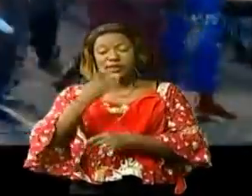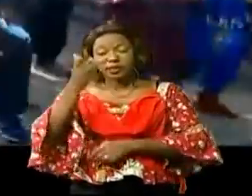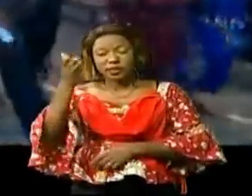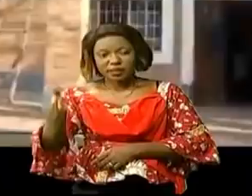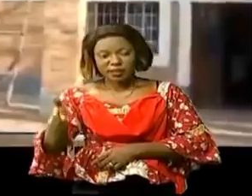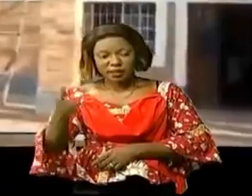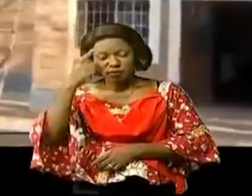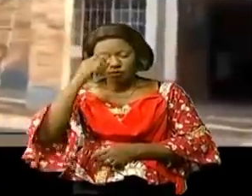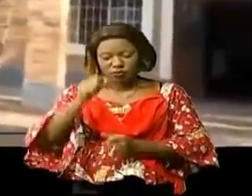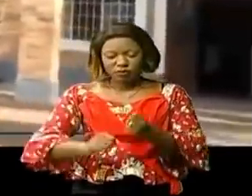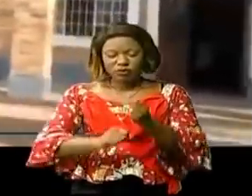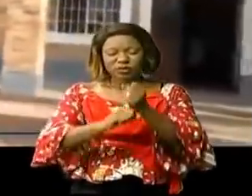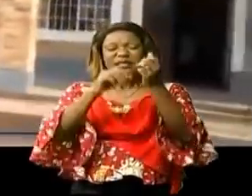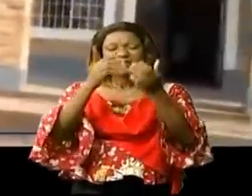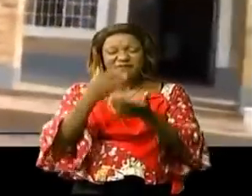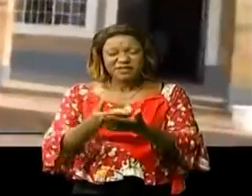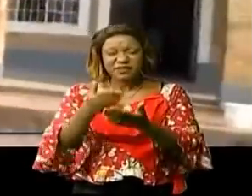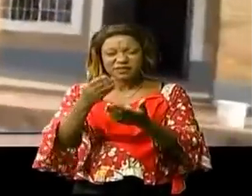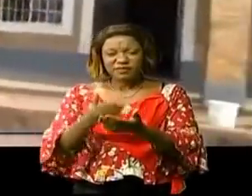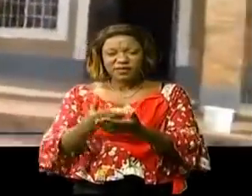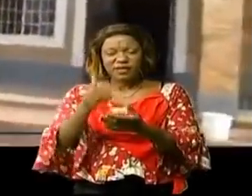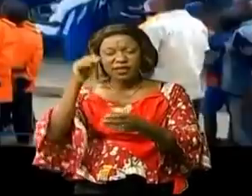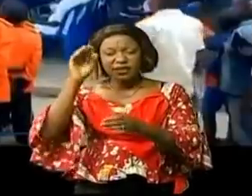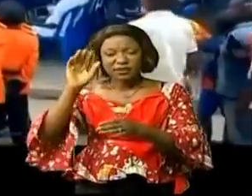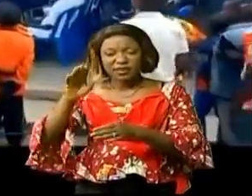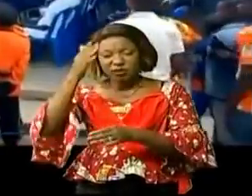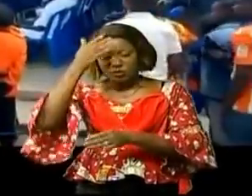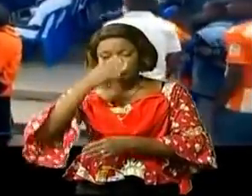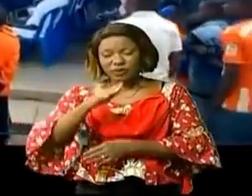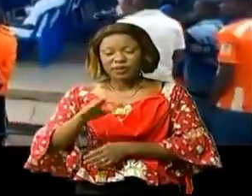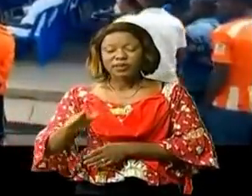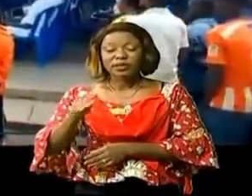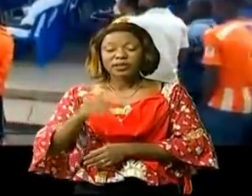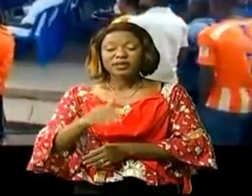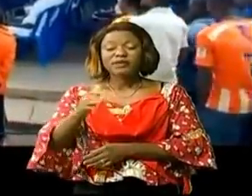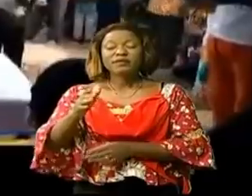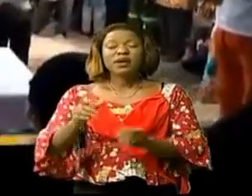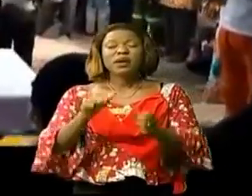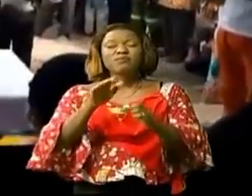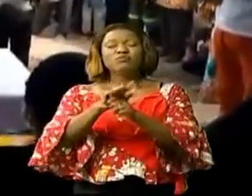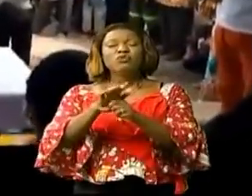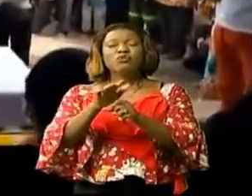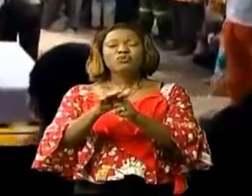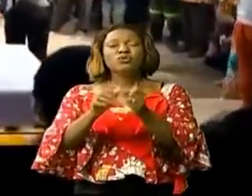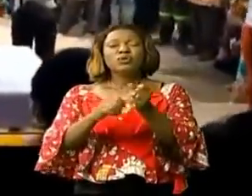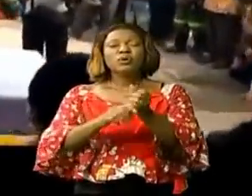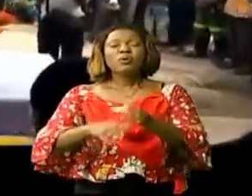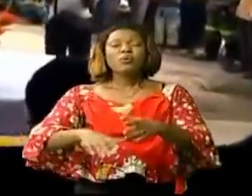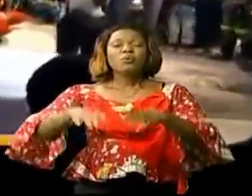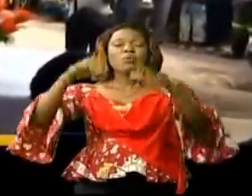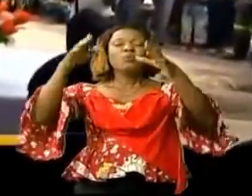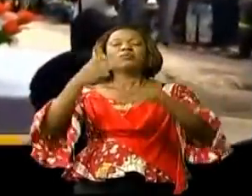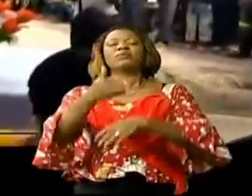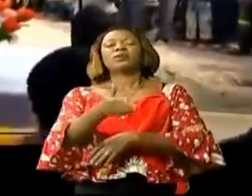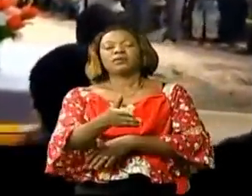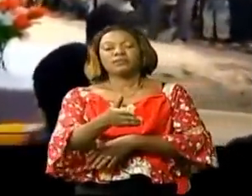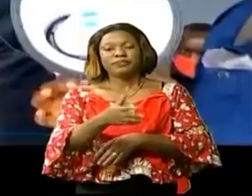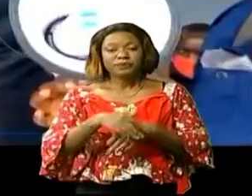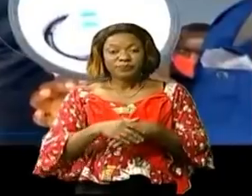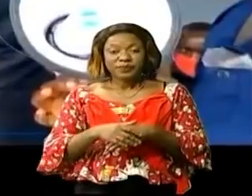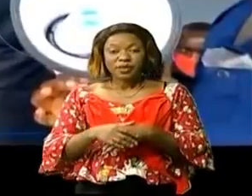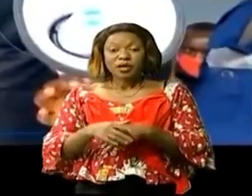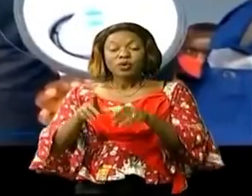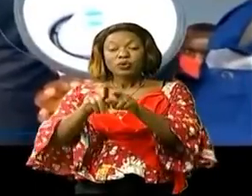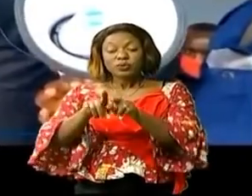une assistance urgente à cette structure sanitaire. Devant la foule venue pour cette circonstance, le commissaire aux affaires humanitaires